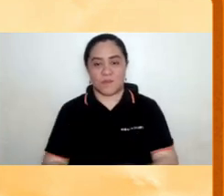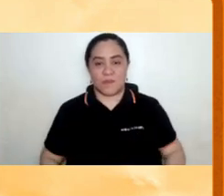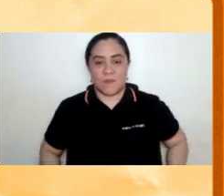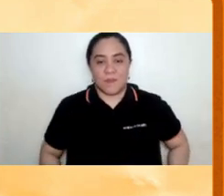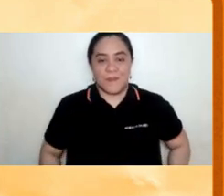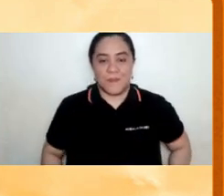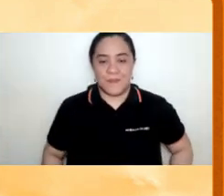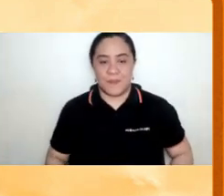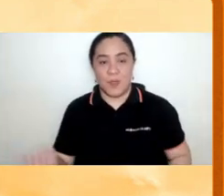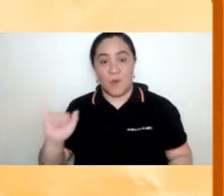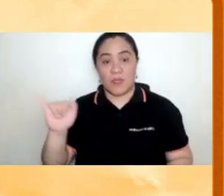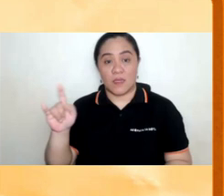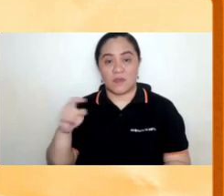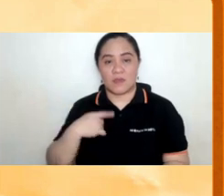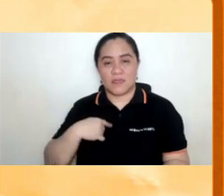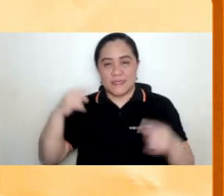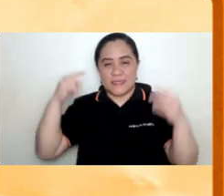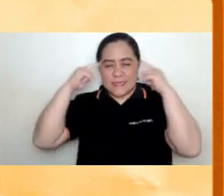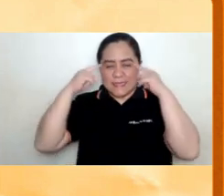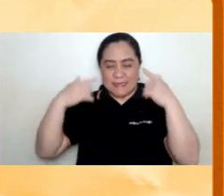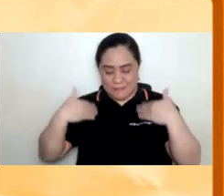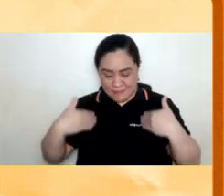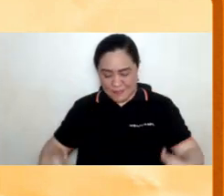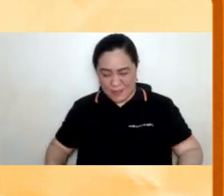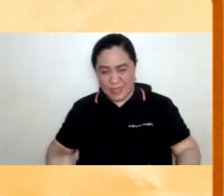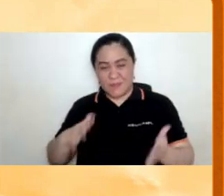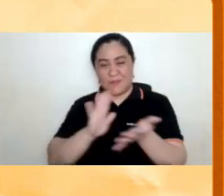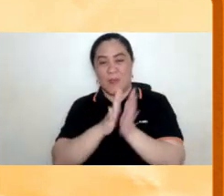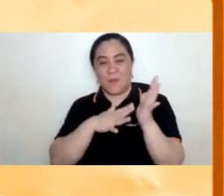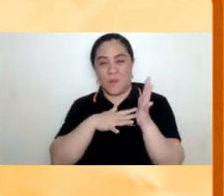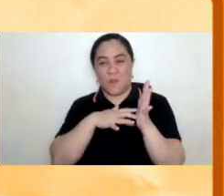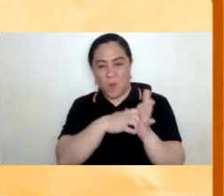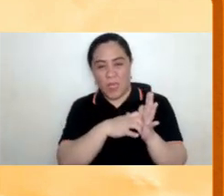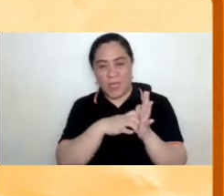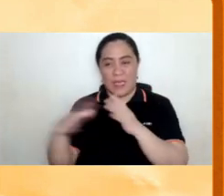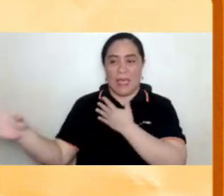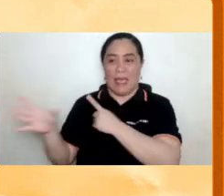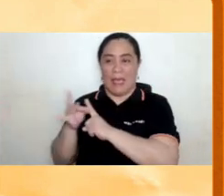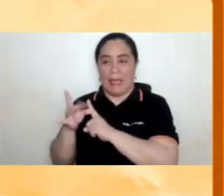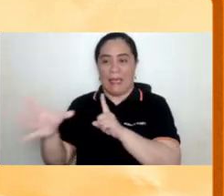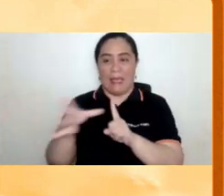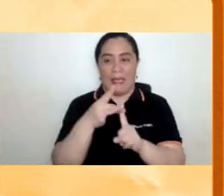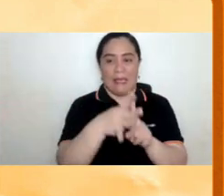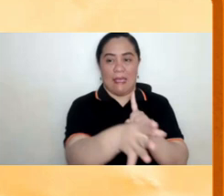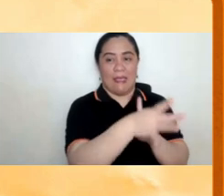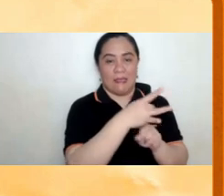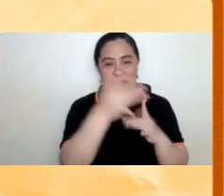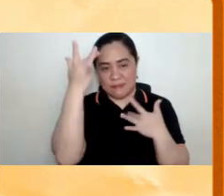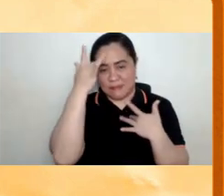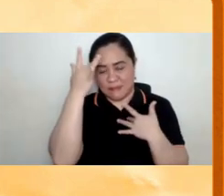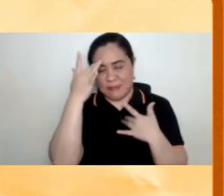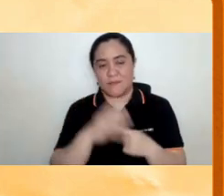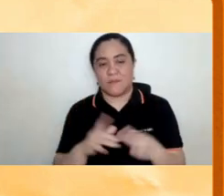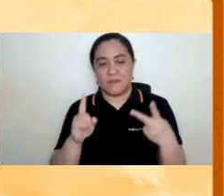na rito ang paghina ng ating immune system na maaaring maging sanhi ng iba't ibang sakit, ang epekto sa ating